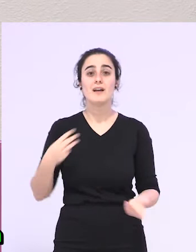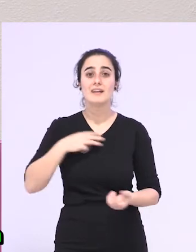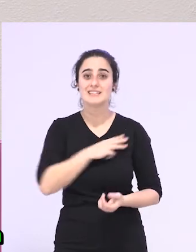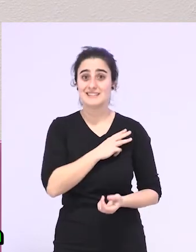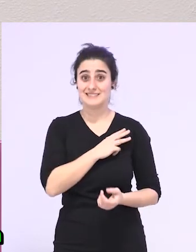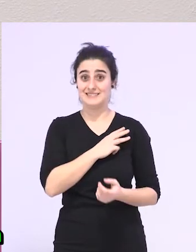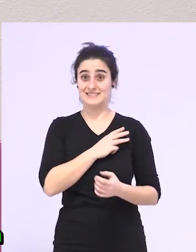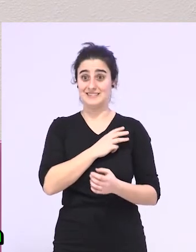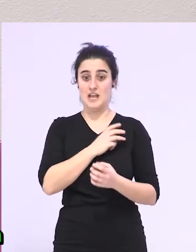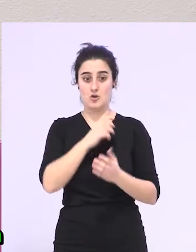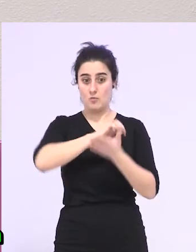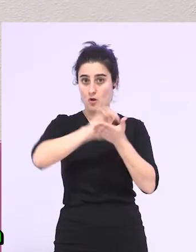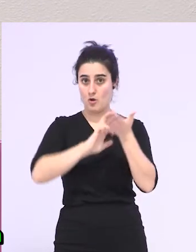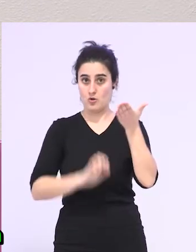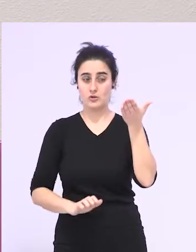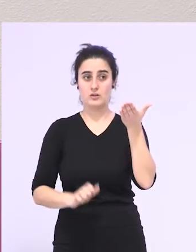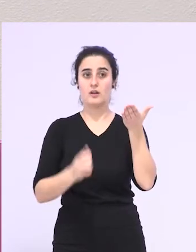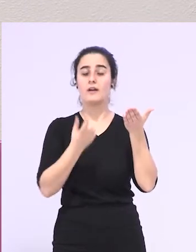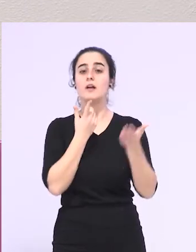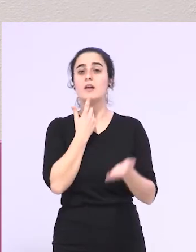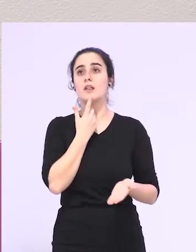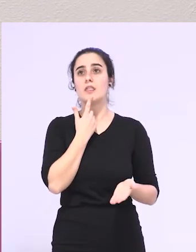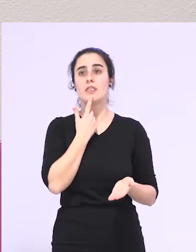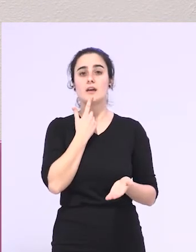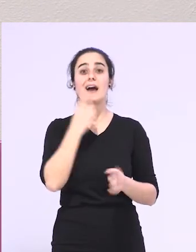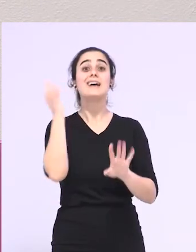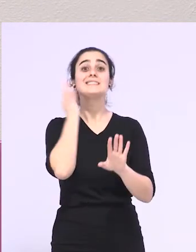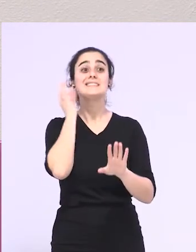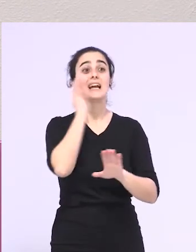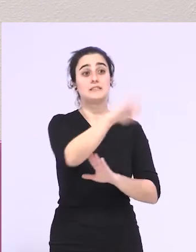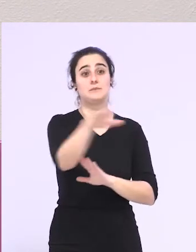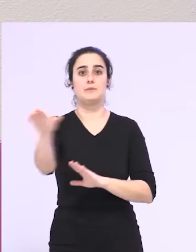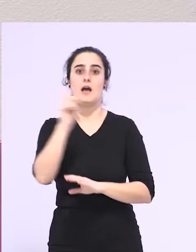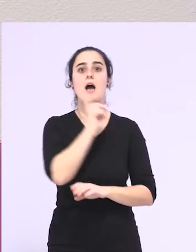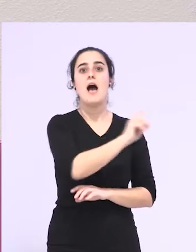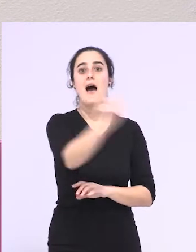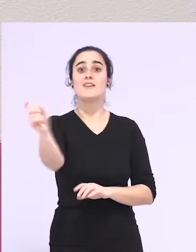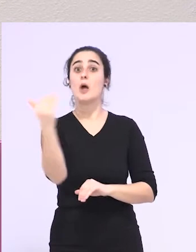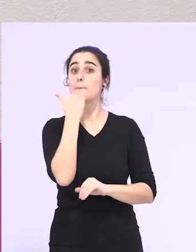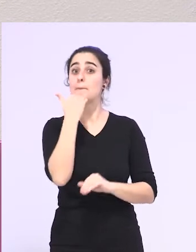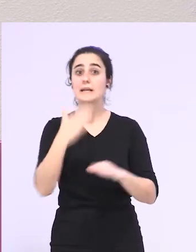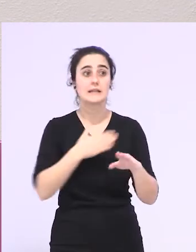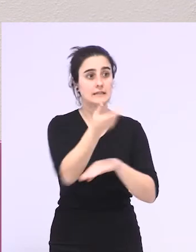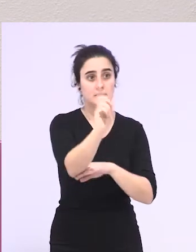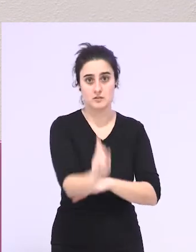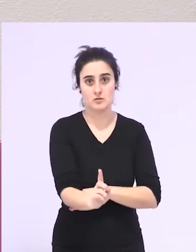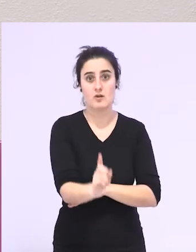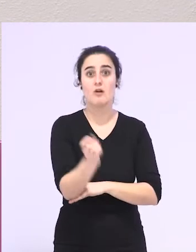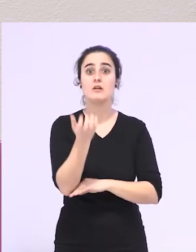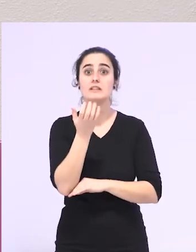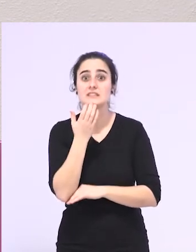aterazun oharrean bururatu zitzaien gauza honen izan zen neskei abisu ematea, neskak ez junparketara, eta ez gelditu ez